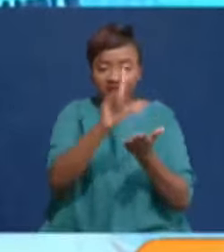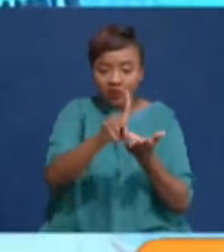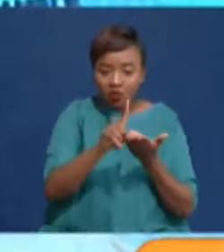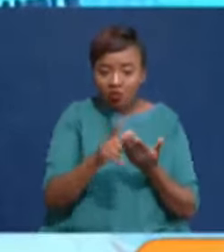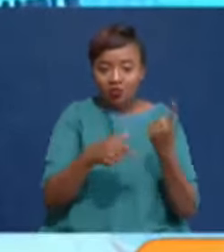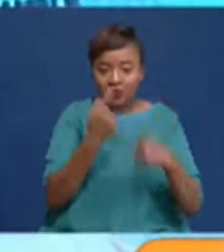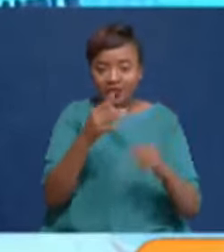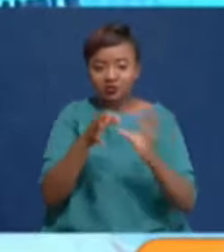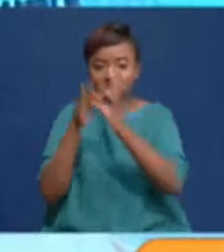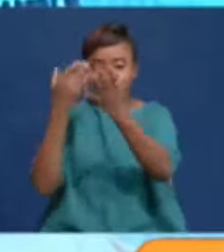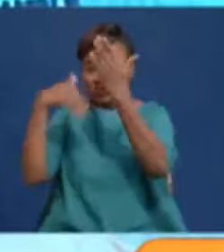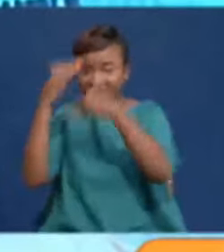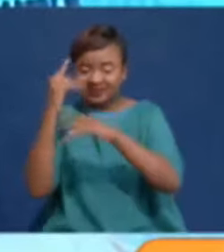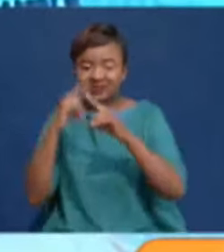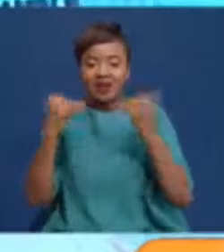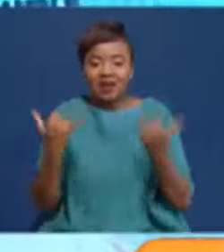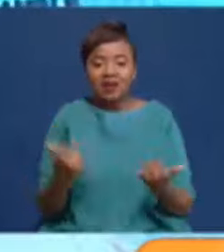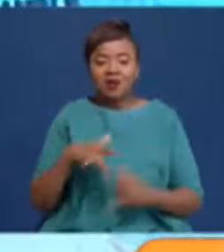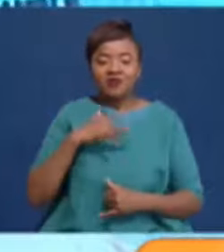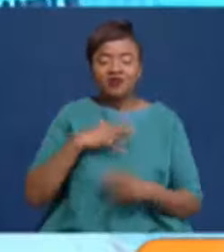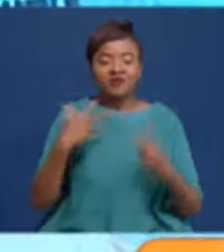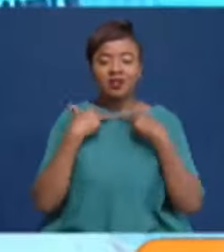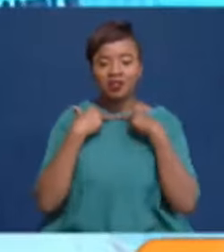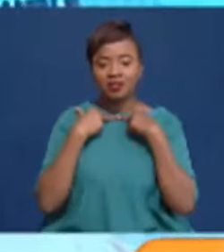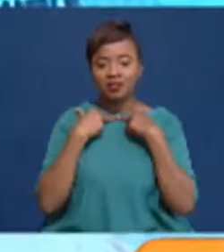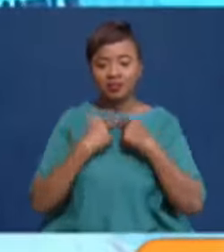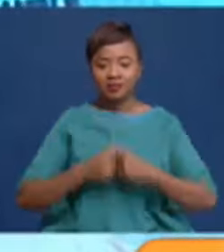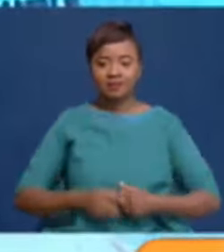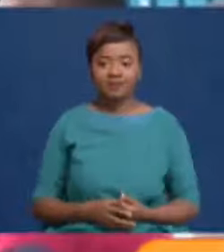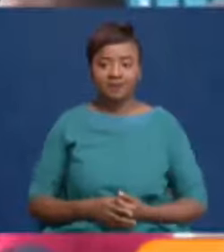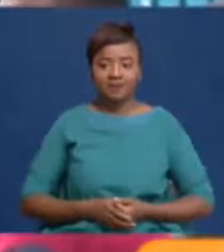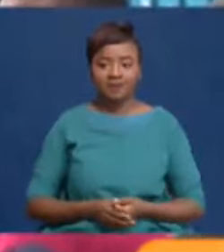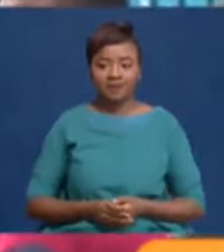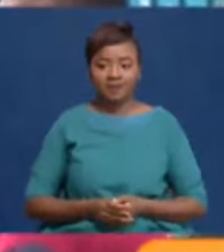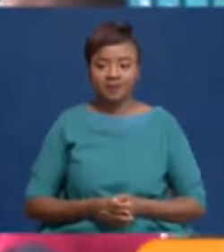bumbuazi wakisubiri hatua zaidi kutoka kwa serikali.